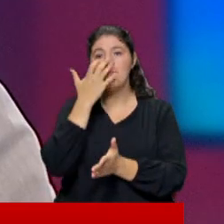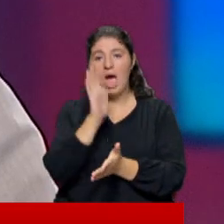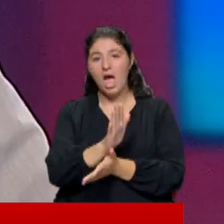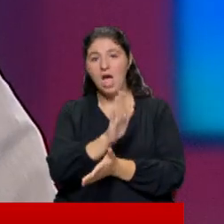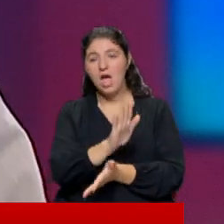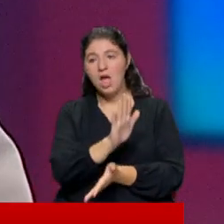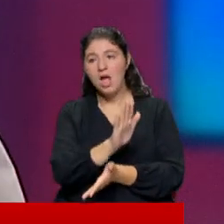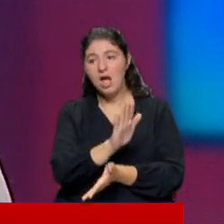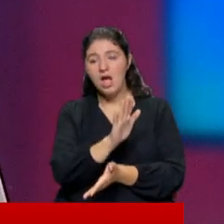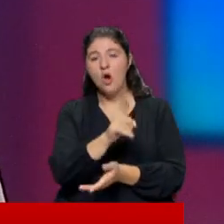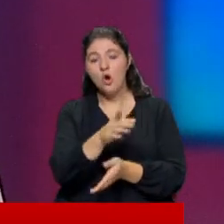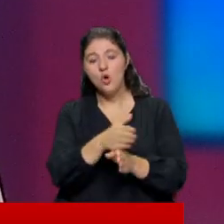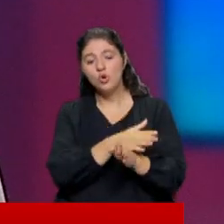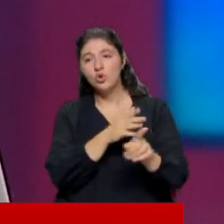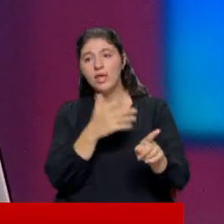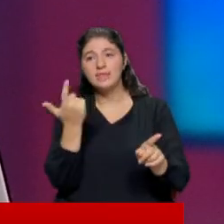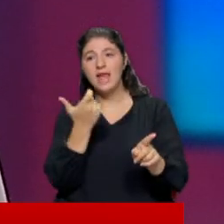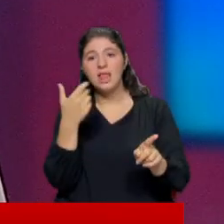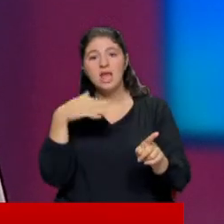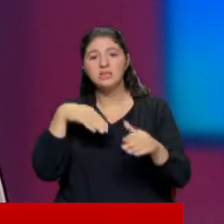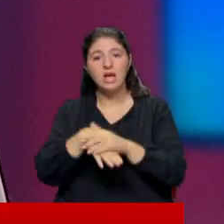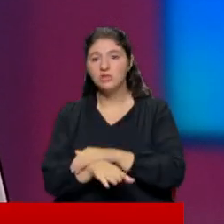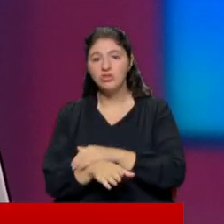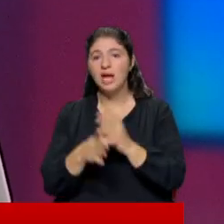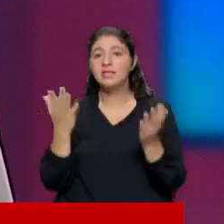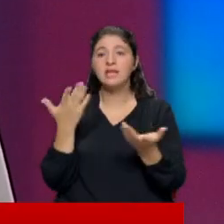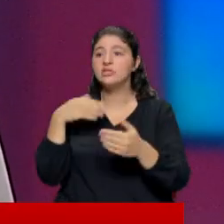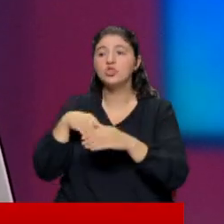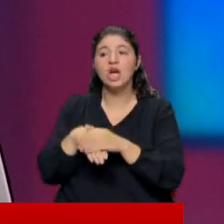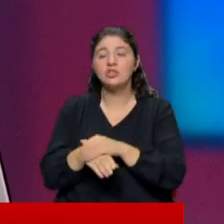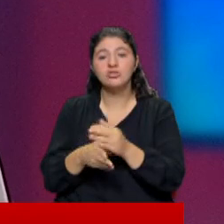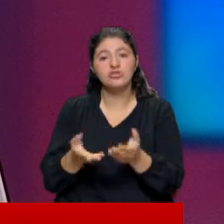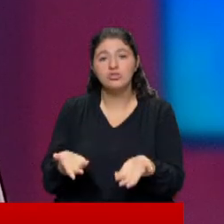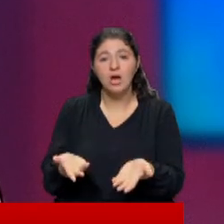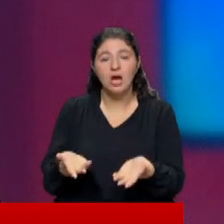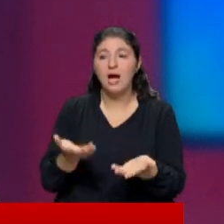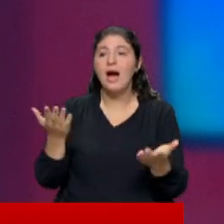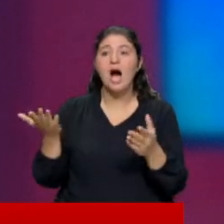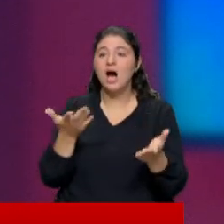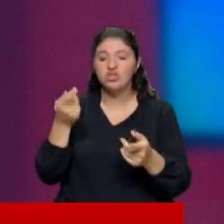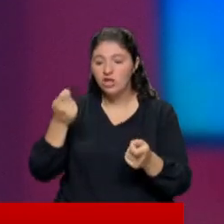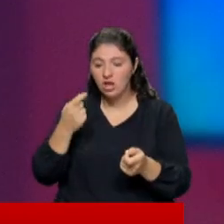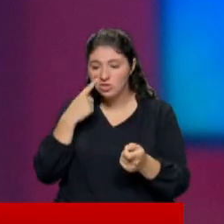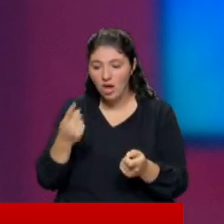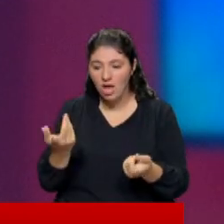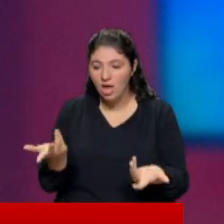bekliyor. O ürünü nerede saklayacak, nasıl saklayacak, hangi